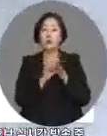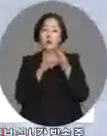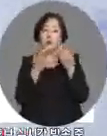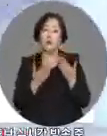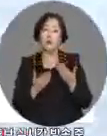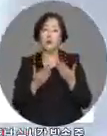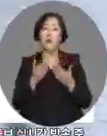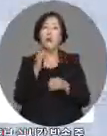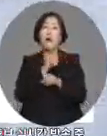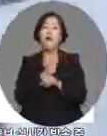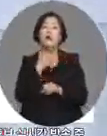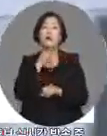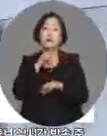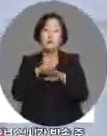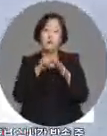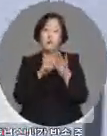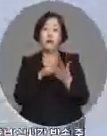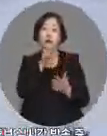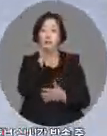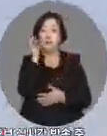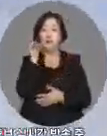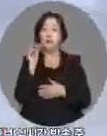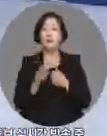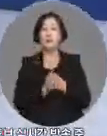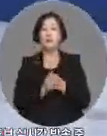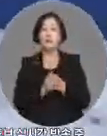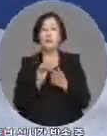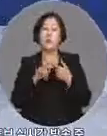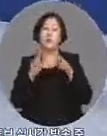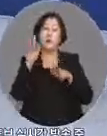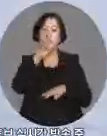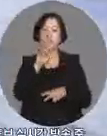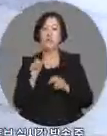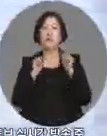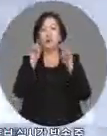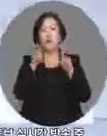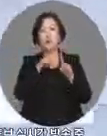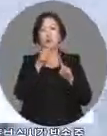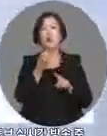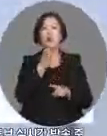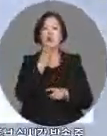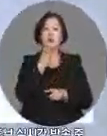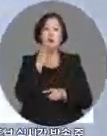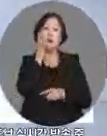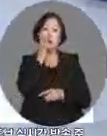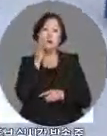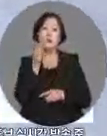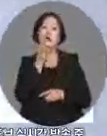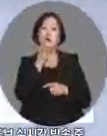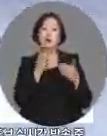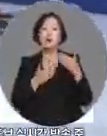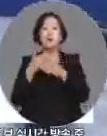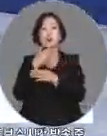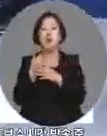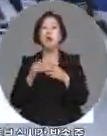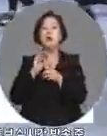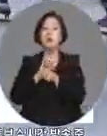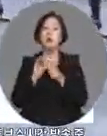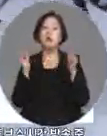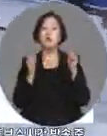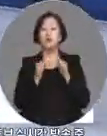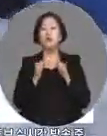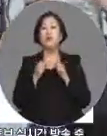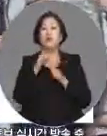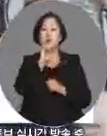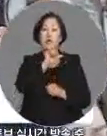하고 싶은 생각이 들 수 있을 것 같아요. 한편 이번 전국 동계체전은 서울과 울산, 경기, 강원, 경북 등 5개